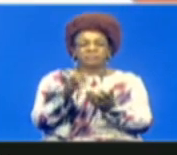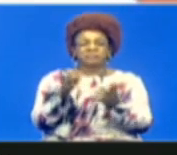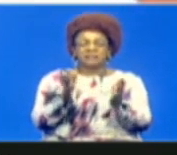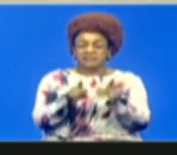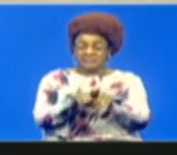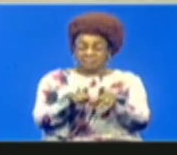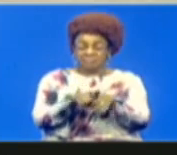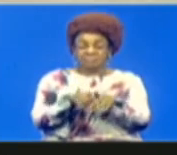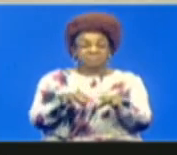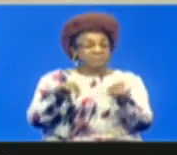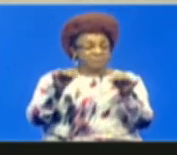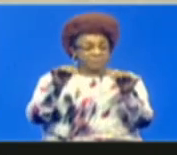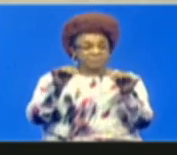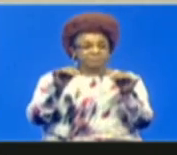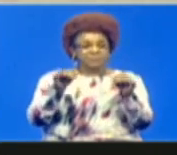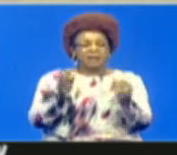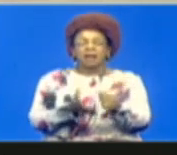inasaidia ng'ombe sana.